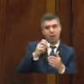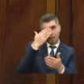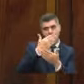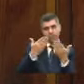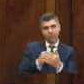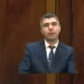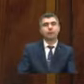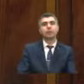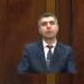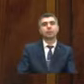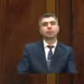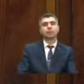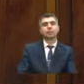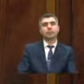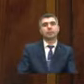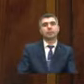المجال.